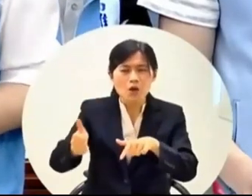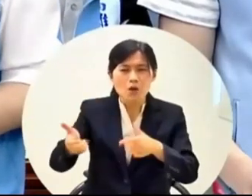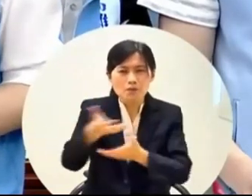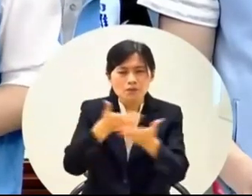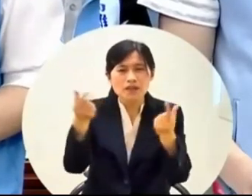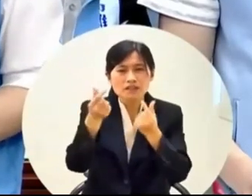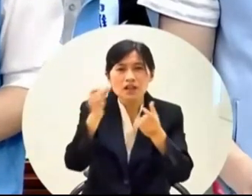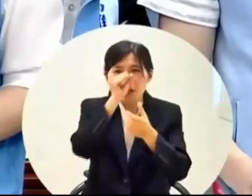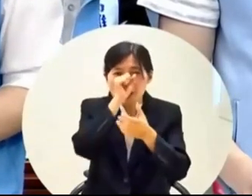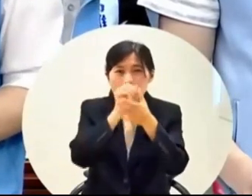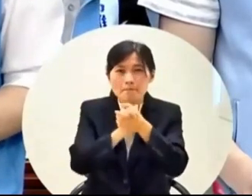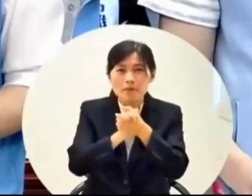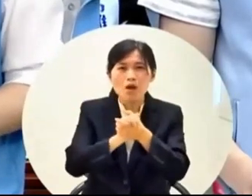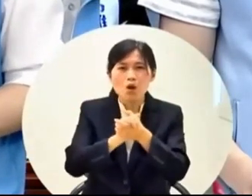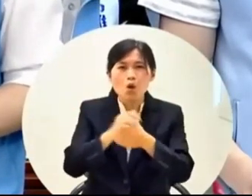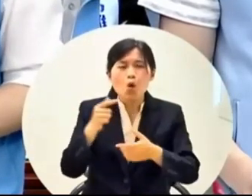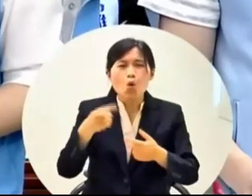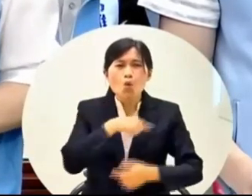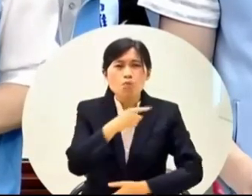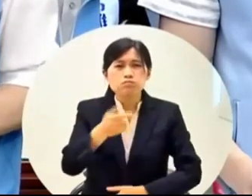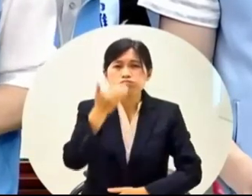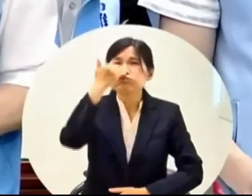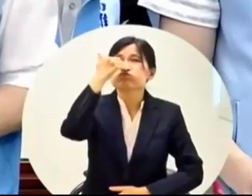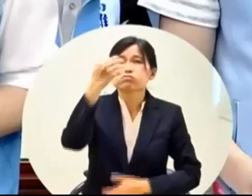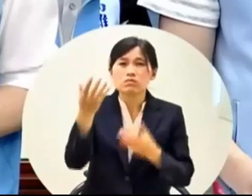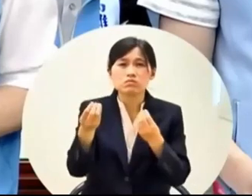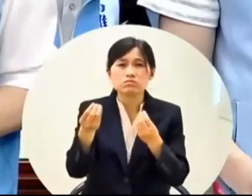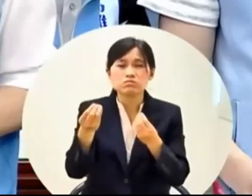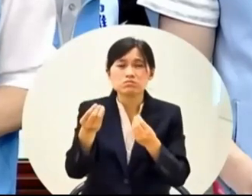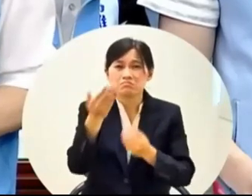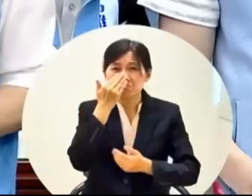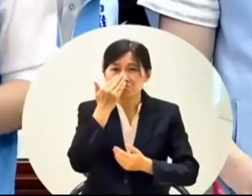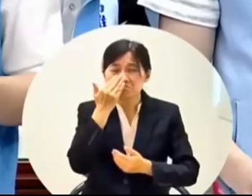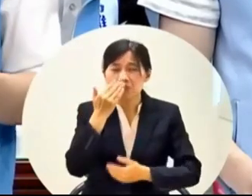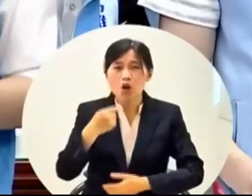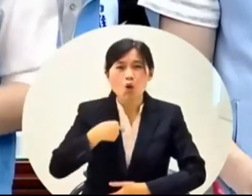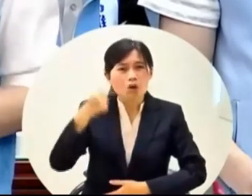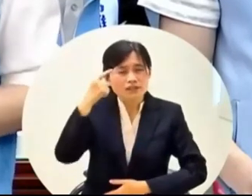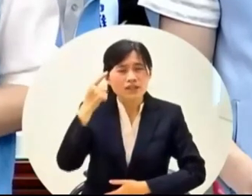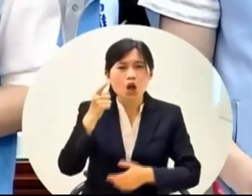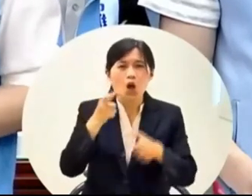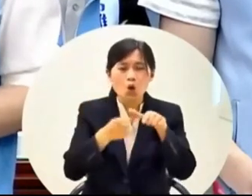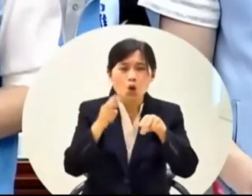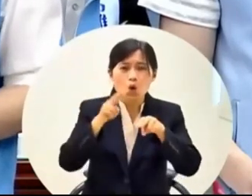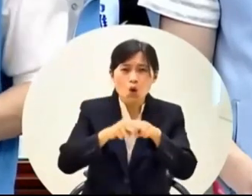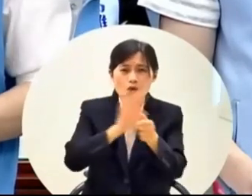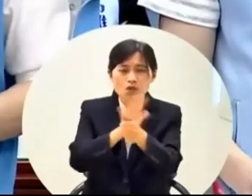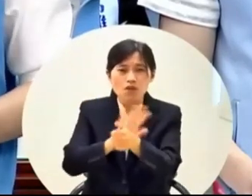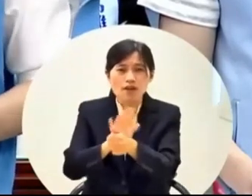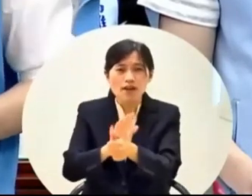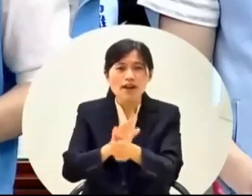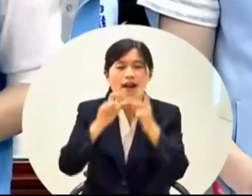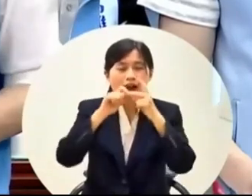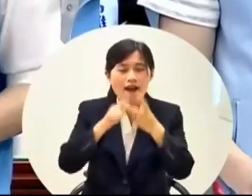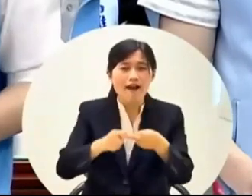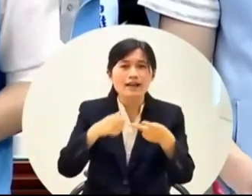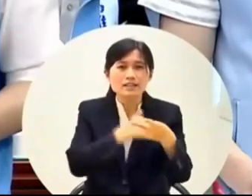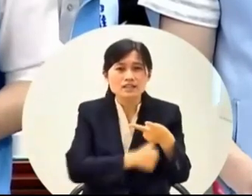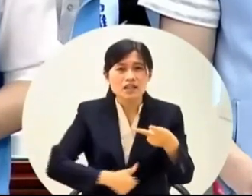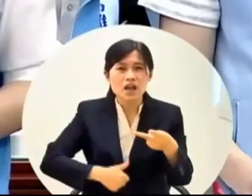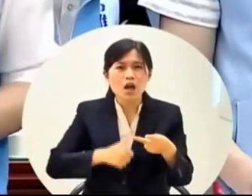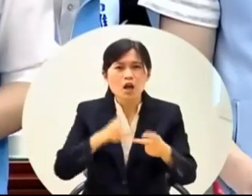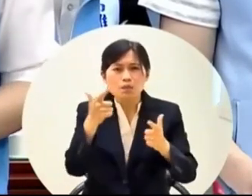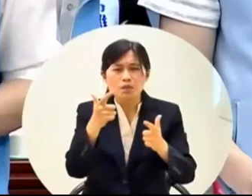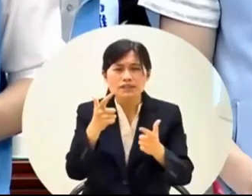作。我们绝对不敢高高在上，我们认为政府可以当公共服务一个很和善的角色，不一定要当一个很严肃